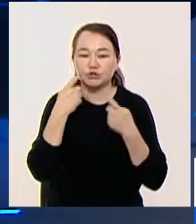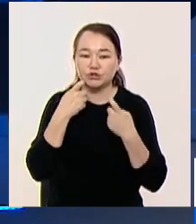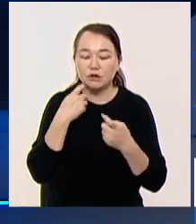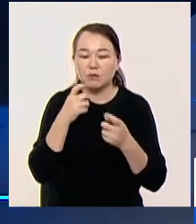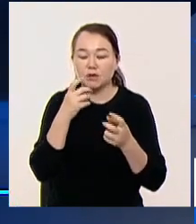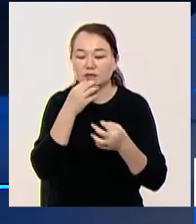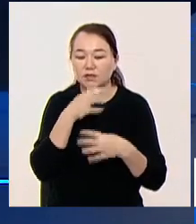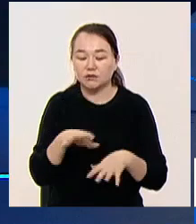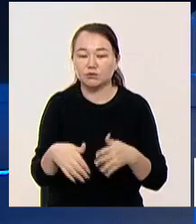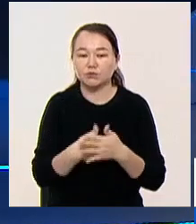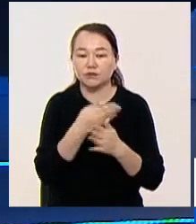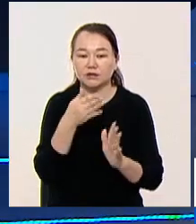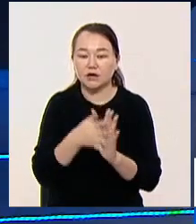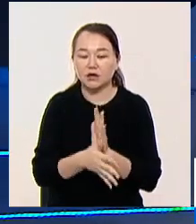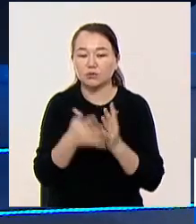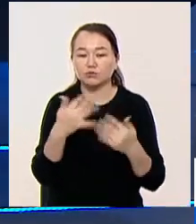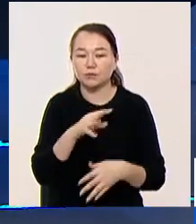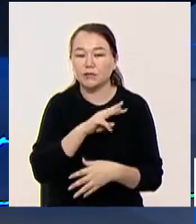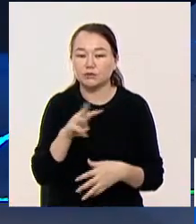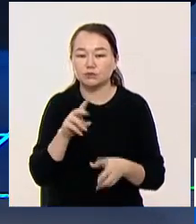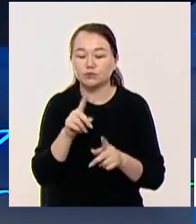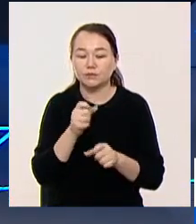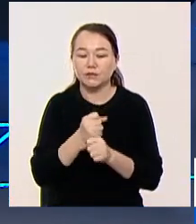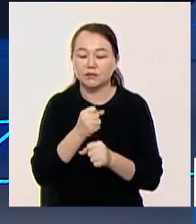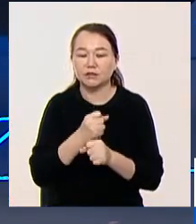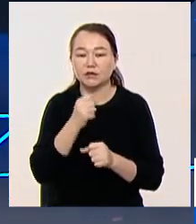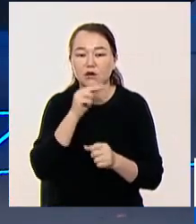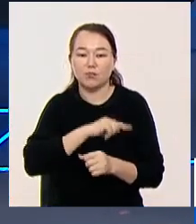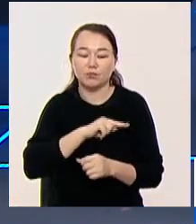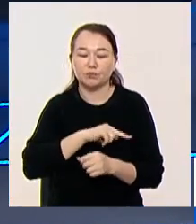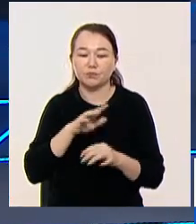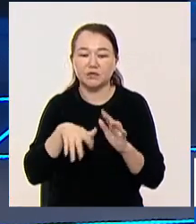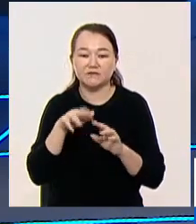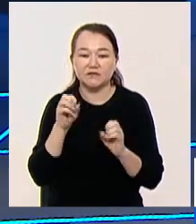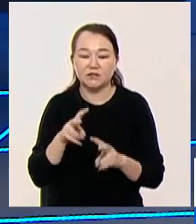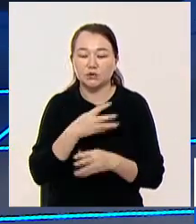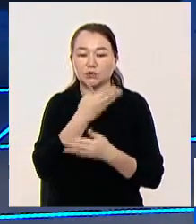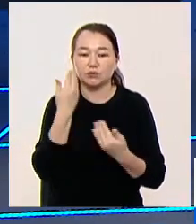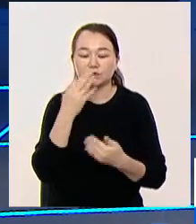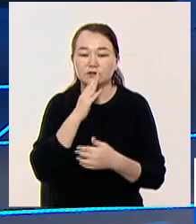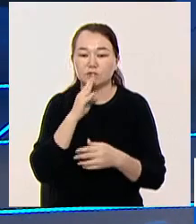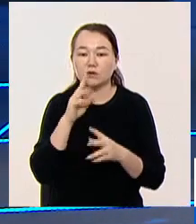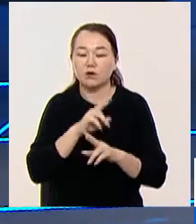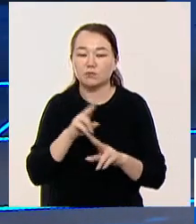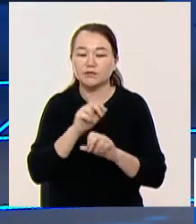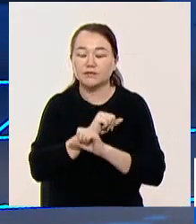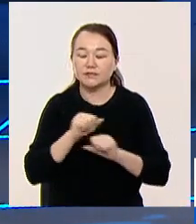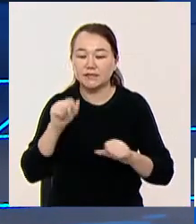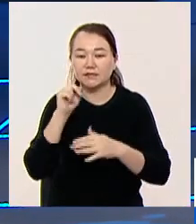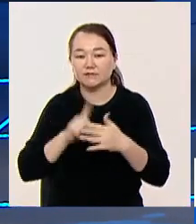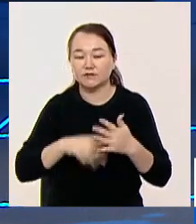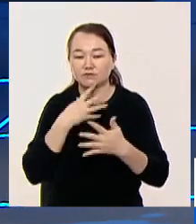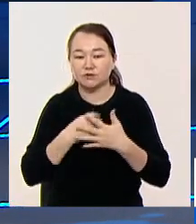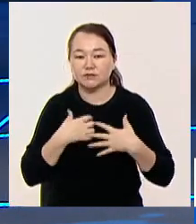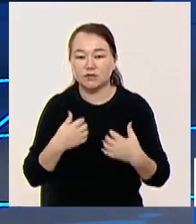им предстоят новые траты и уже на миллионы, чтобы переделать работу непрофессионалов. Кому нельзя доверять свое здоровье, расскажет